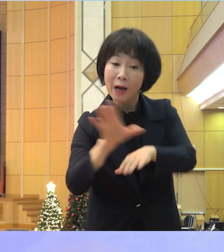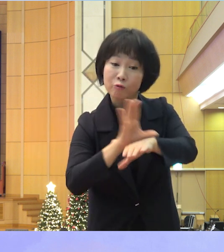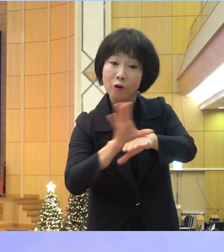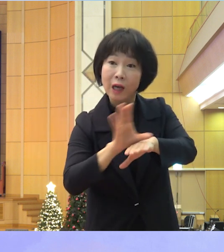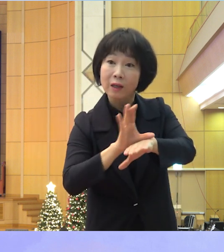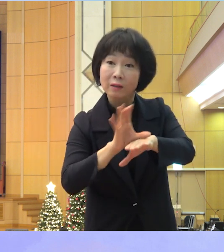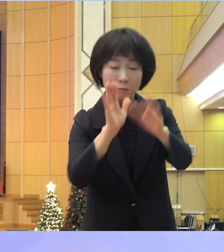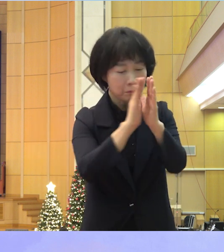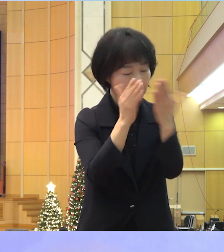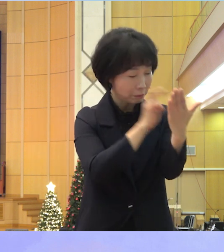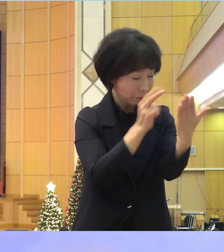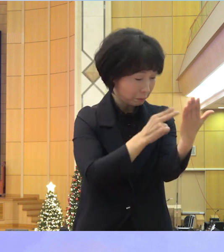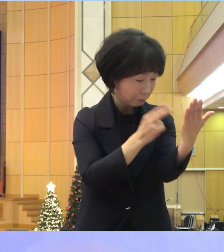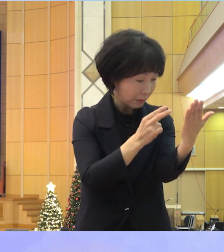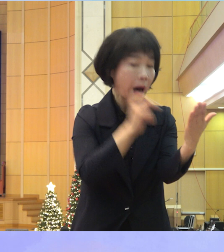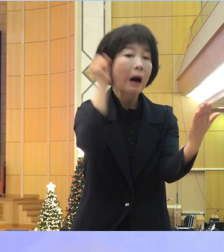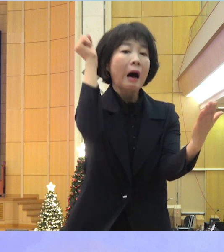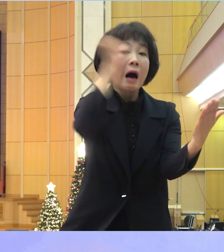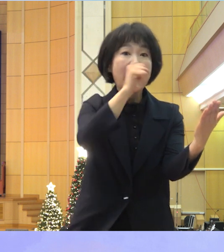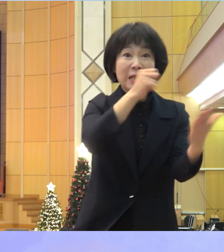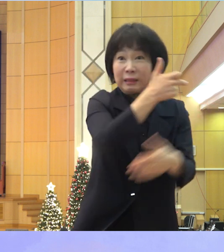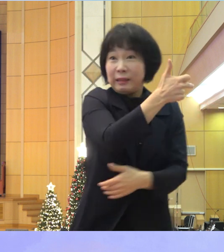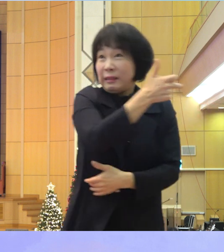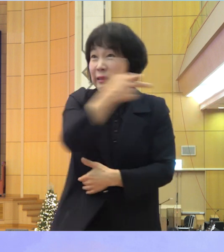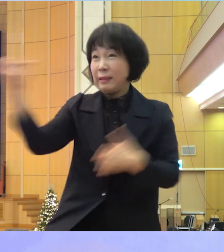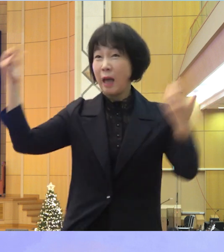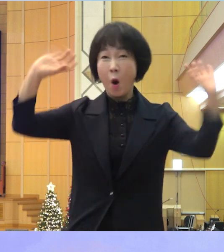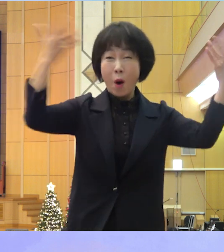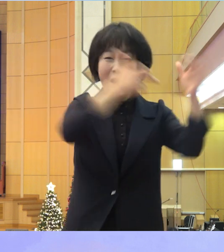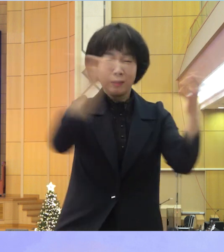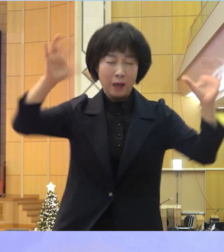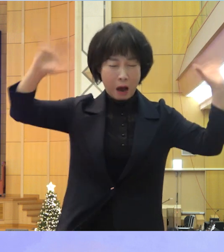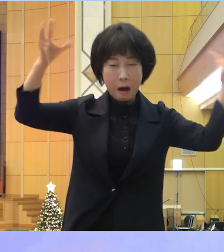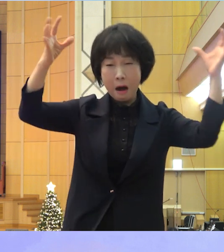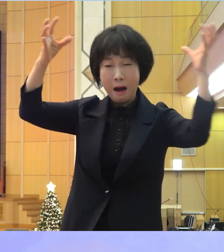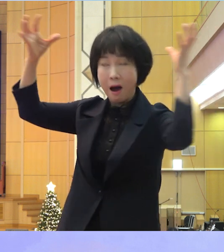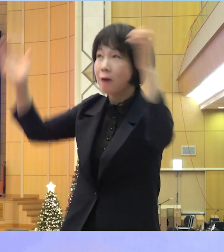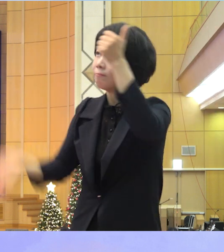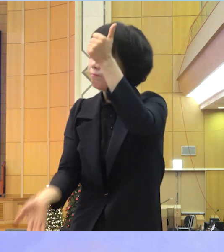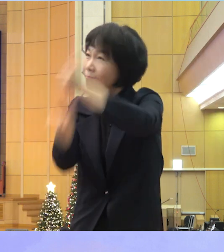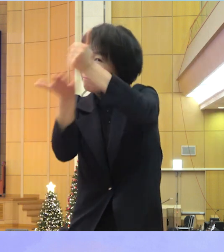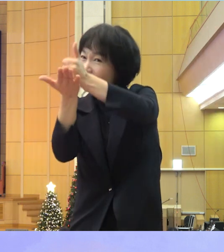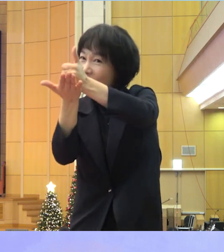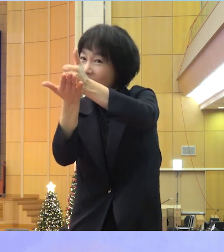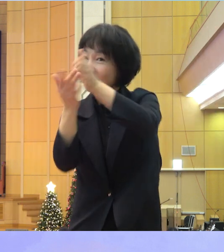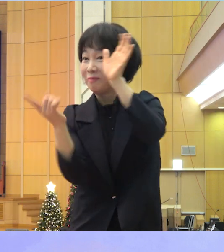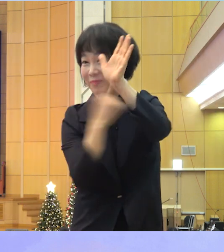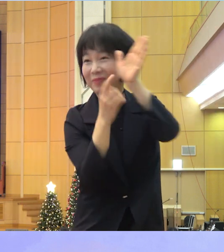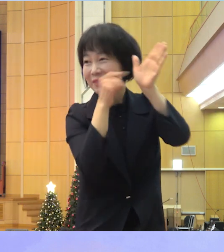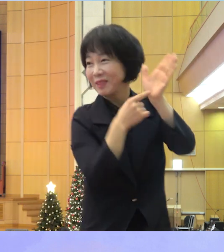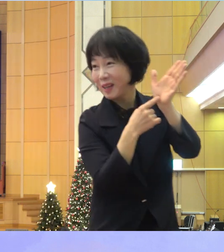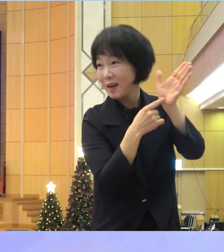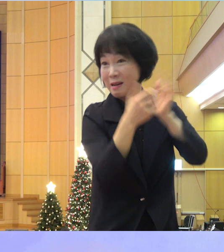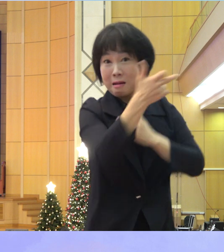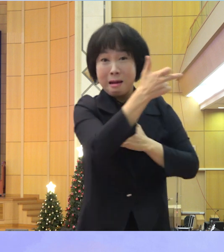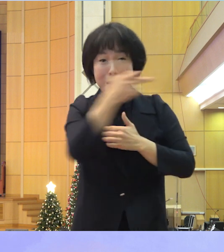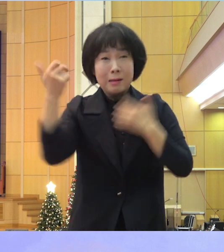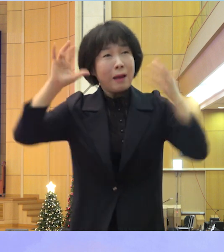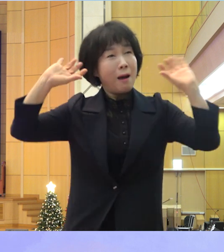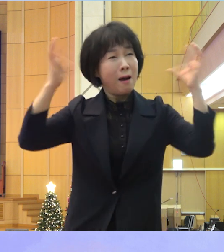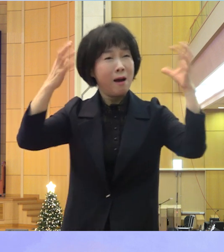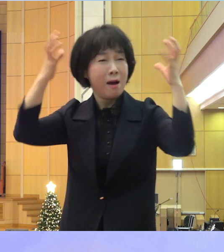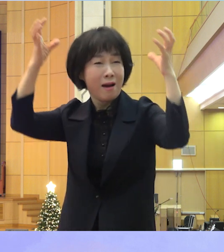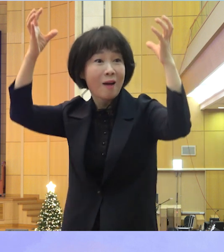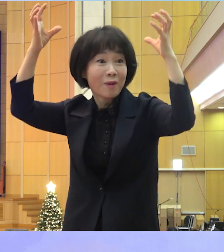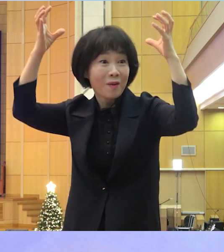국어사전에 찾아보면 큰 소리로 박수 치면서 칭찬하는 것이다, 이렇게 해석이